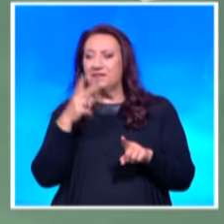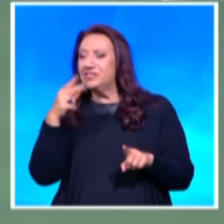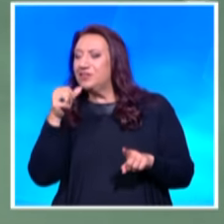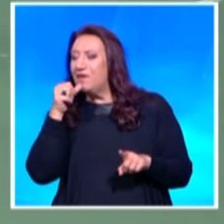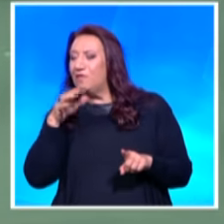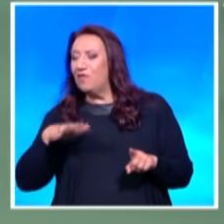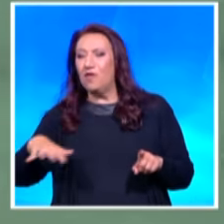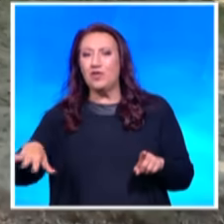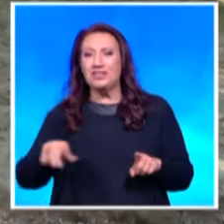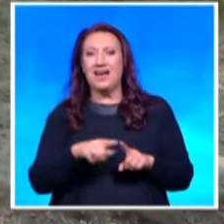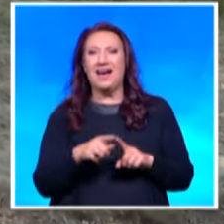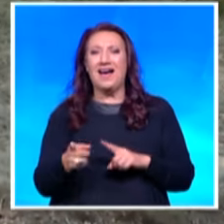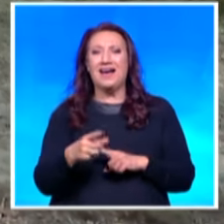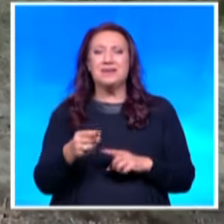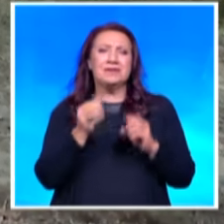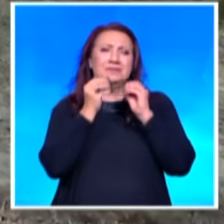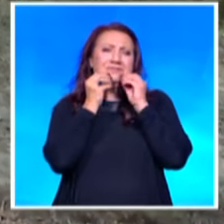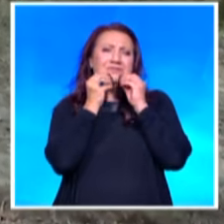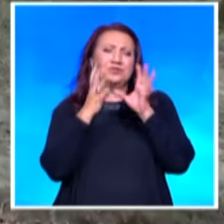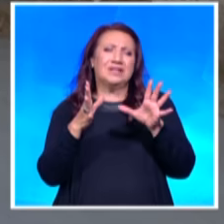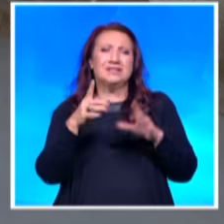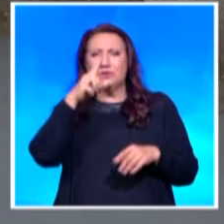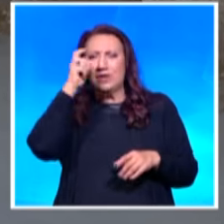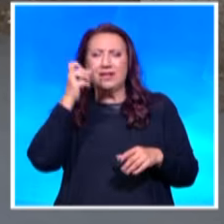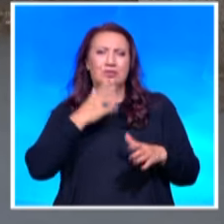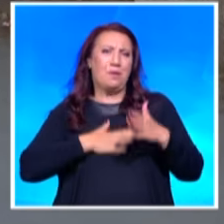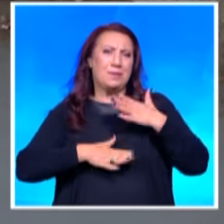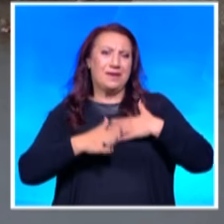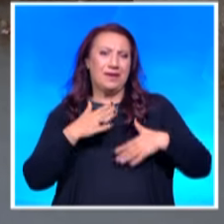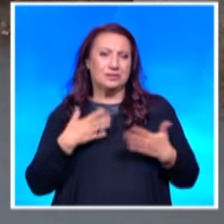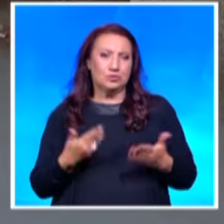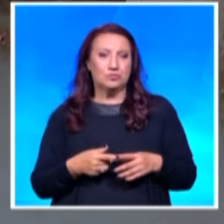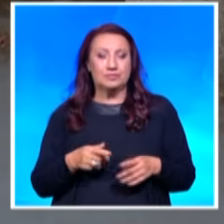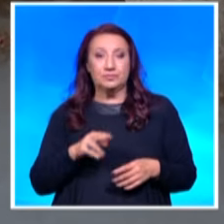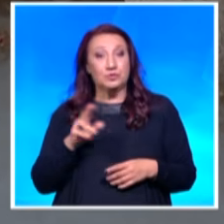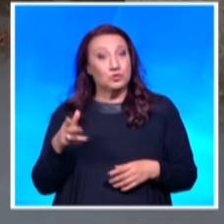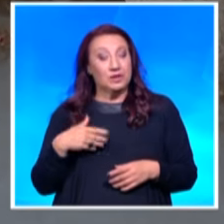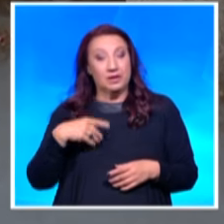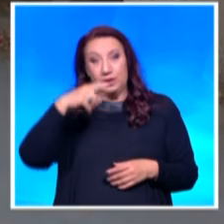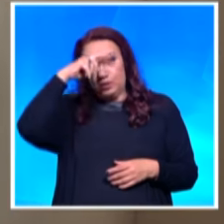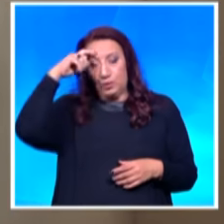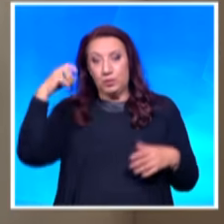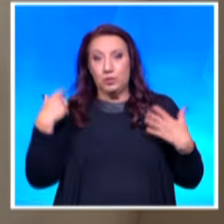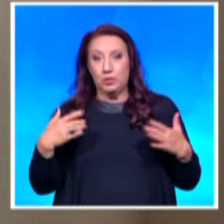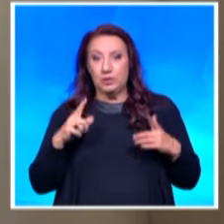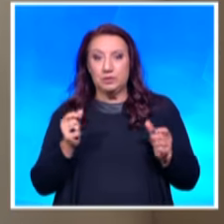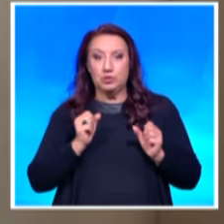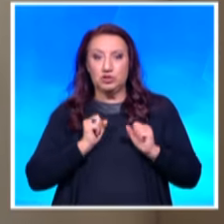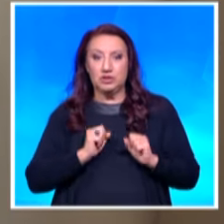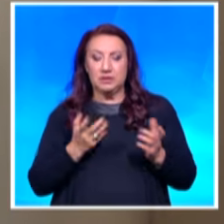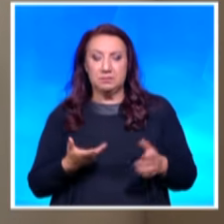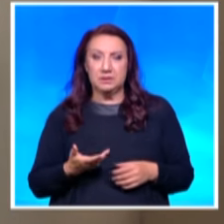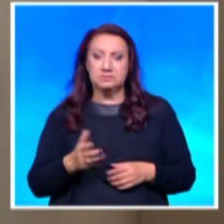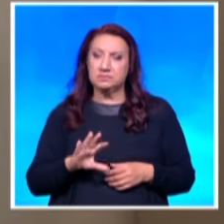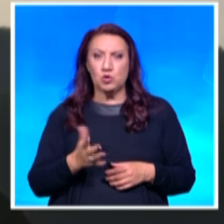рибките особено е чудесно през летните жеги. За някои жегите обаче се оказаха непоносими. Ами поне